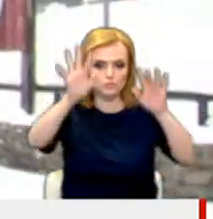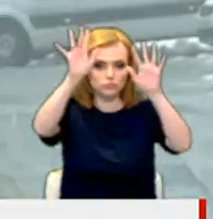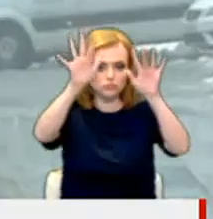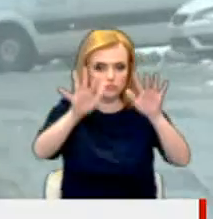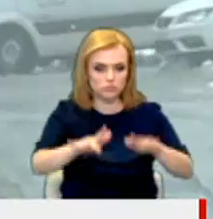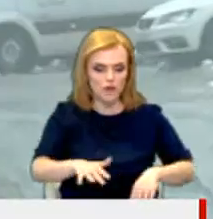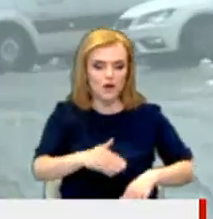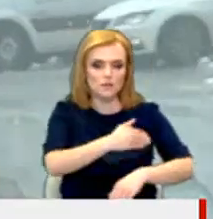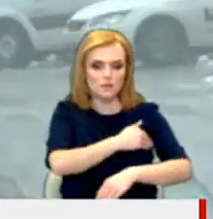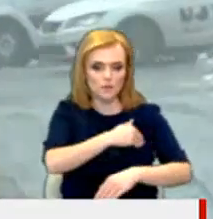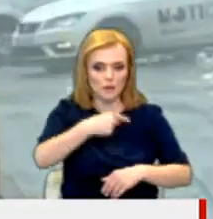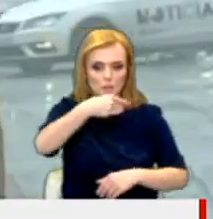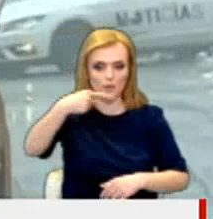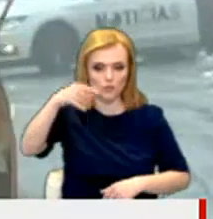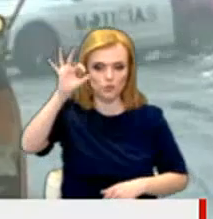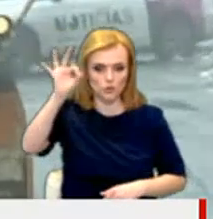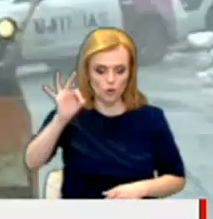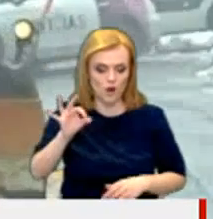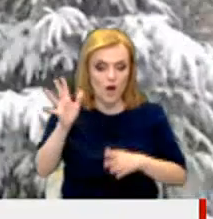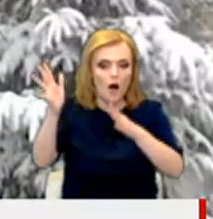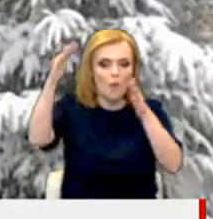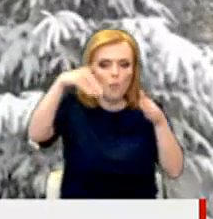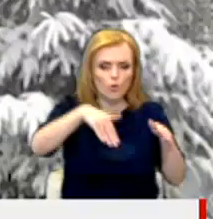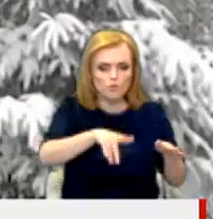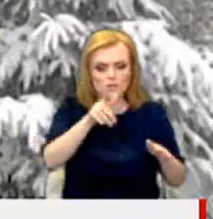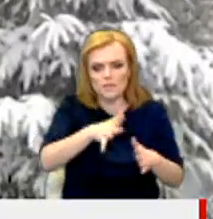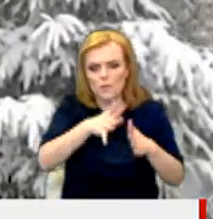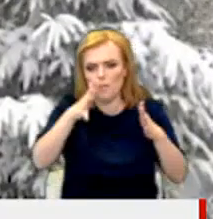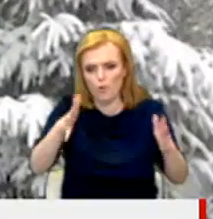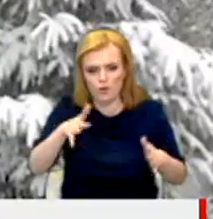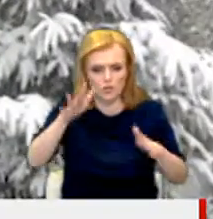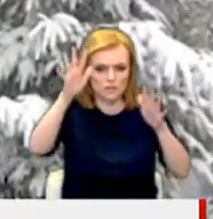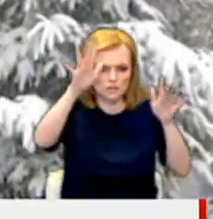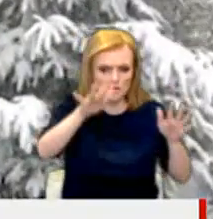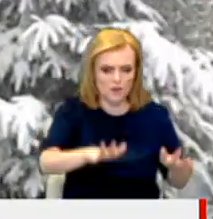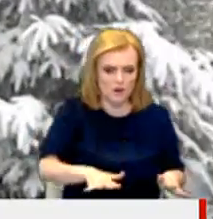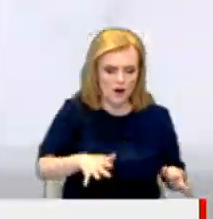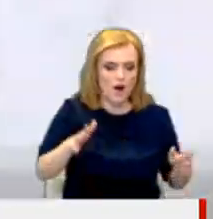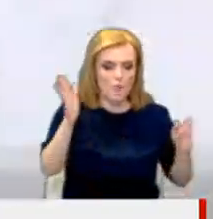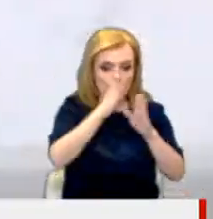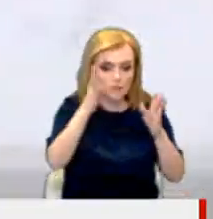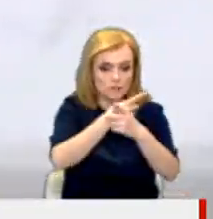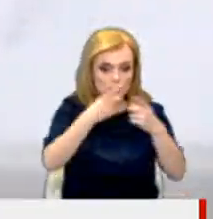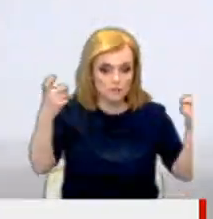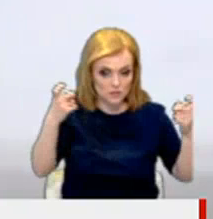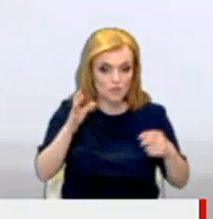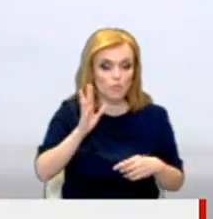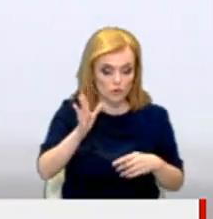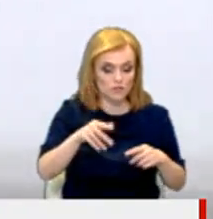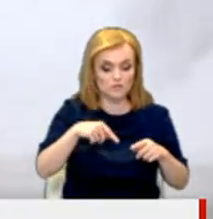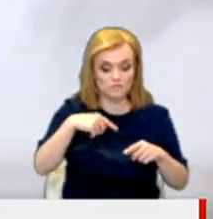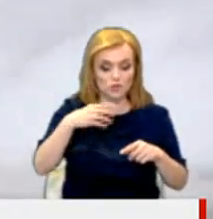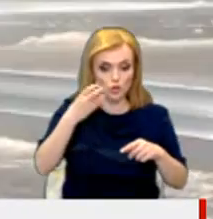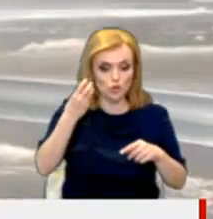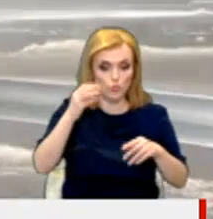în jumătatea nordică. Zonele de munte au cel mai mult de suferit, iar meteorologii avertizează că aria ninsorilor se va extinde în următoarele